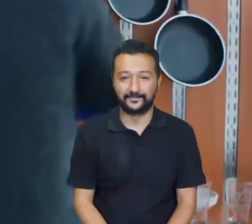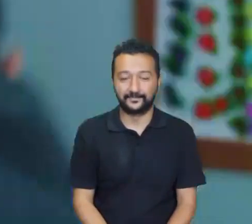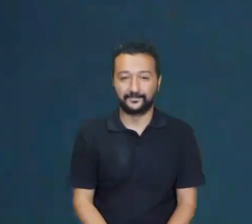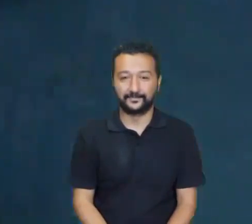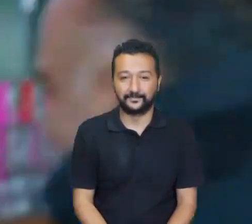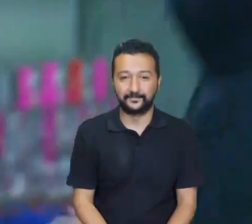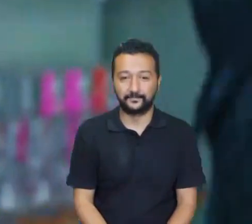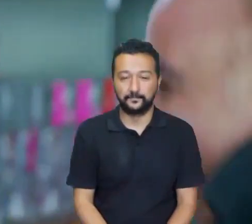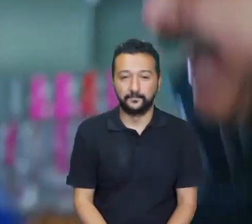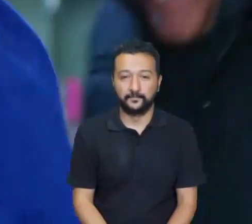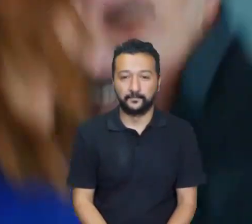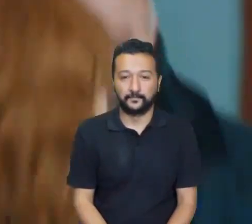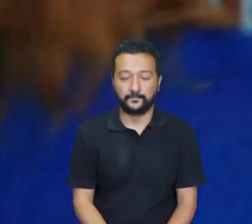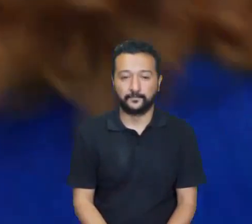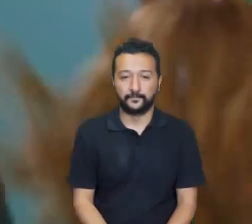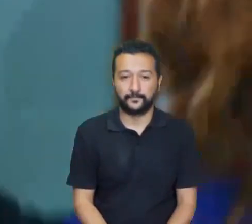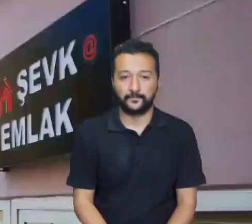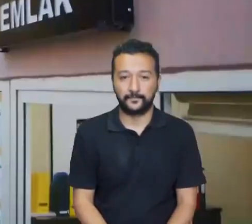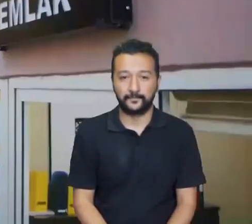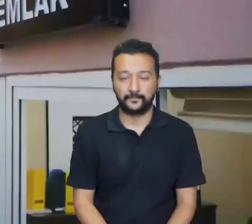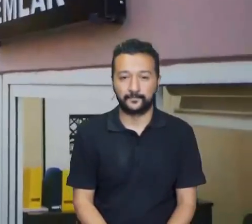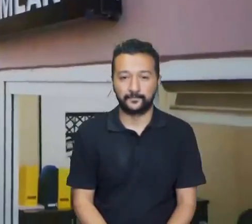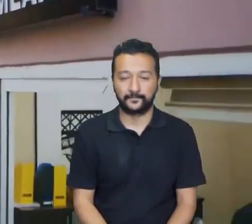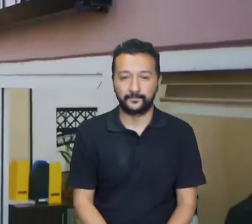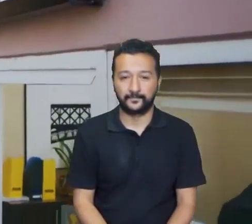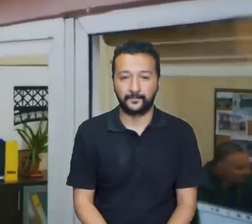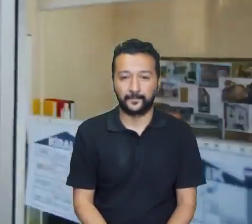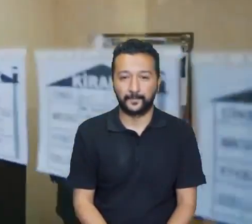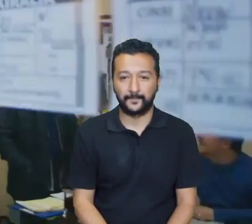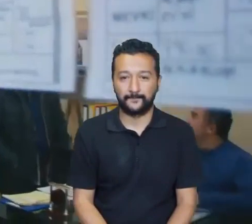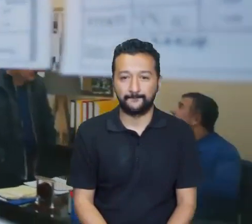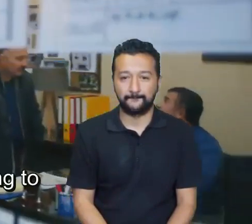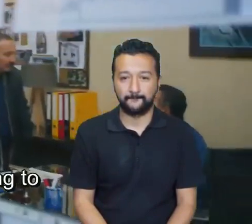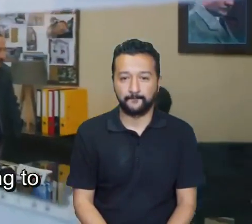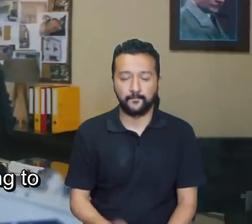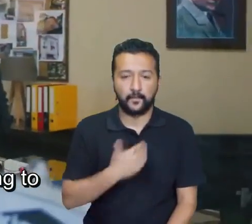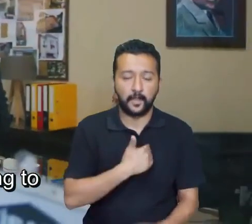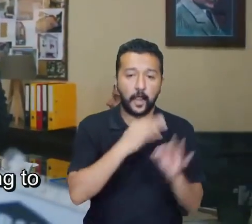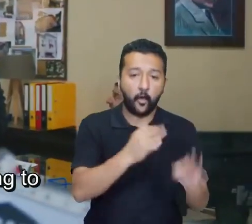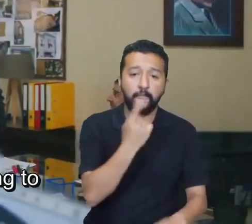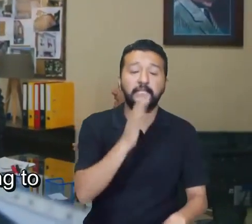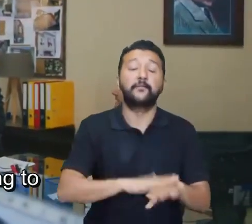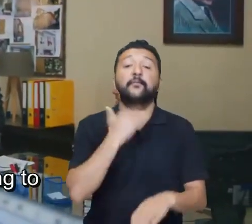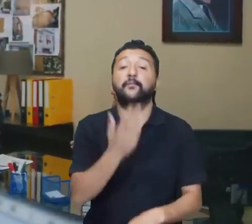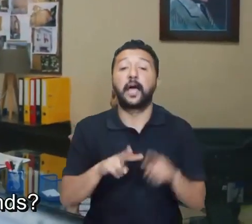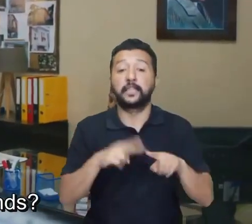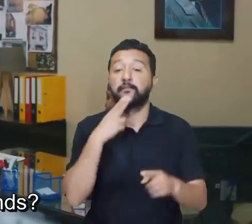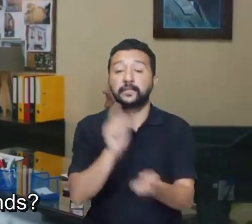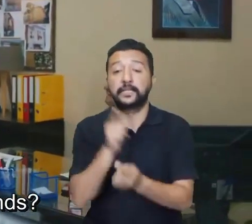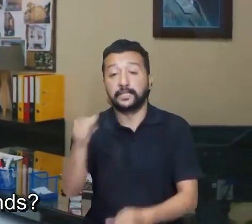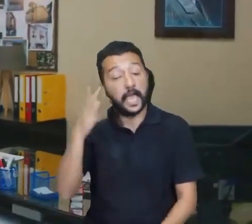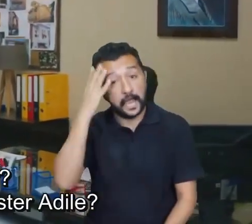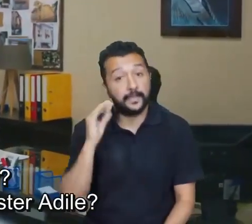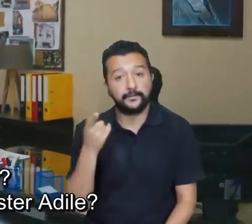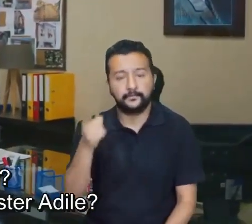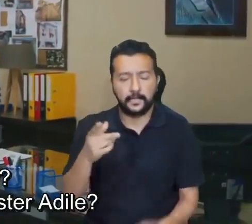El ele havaya zıplayarak döndü. Şevk emlak mühendisi. Ya ben öyle bir şey yapamam Adile ablaya. Ya